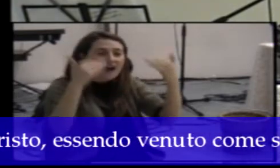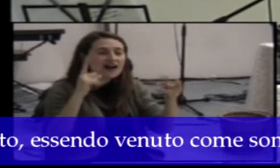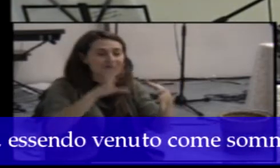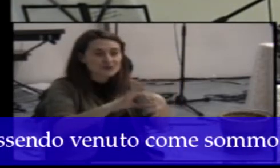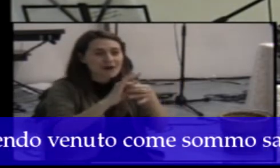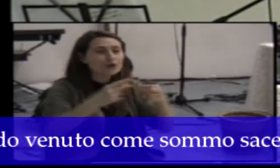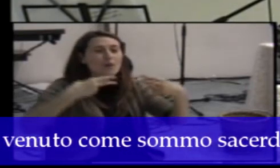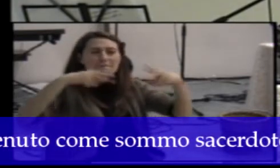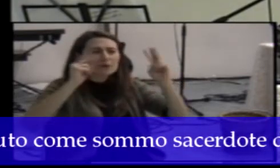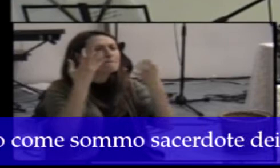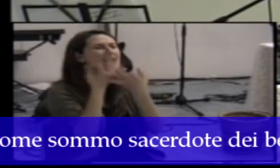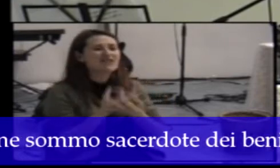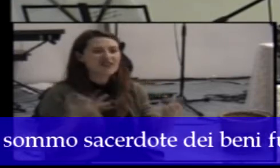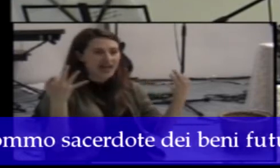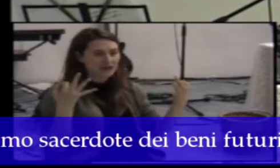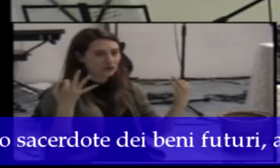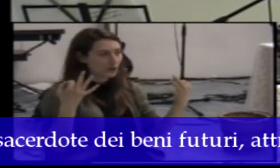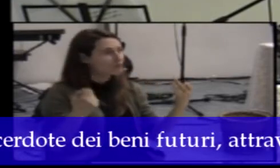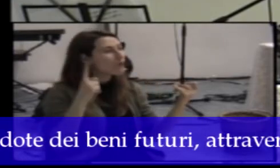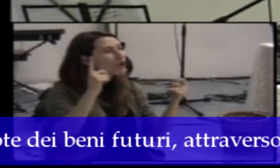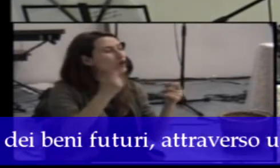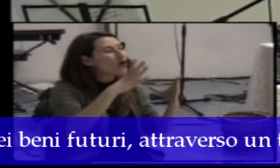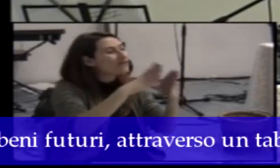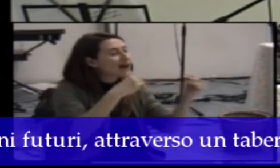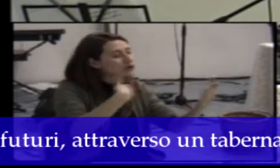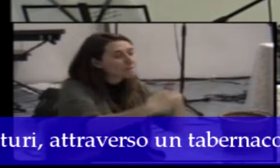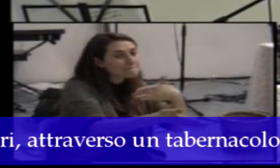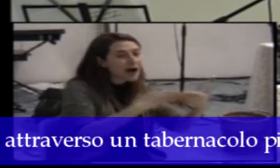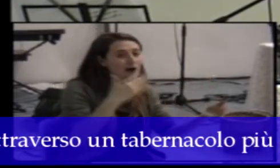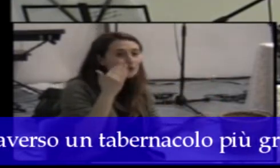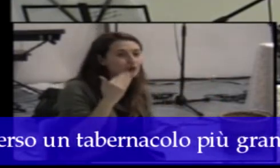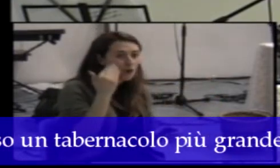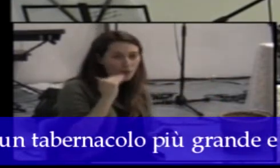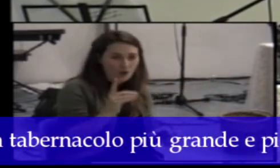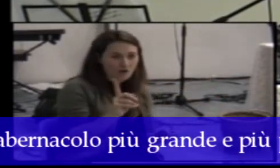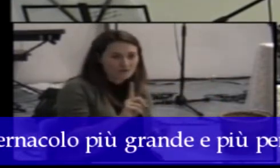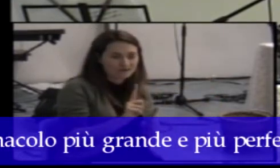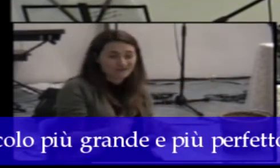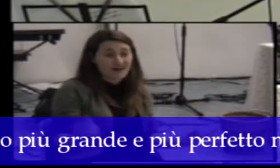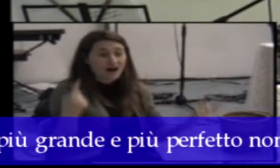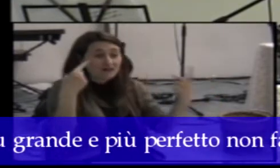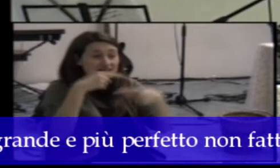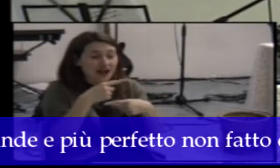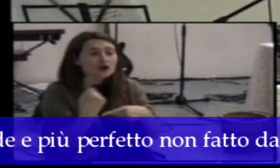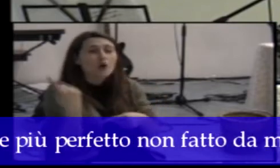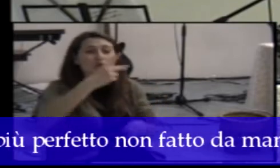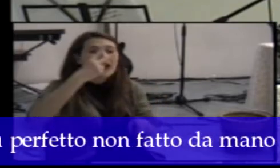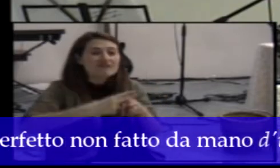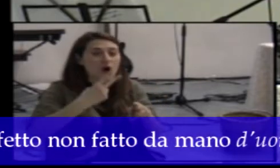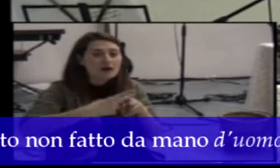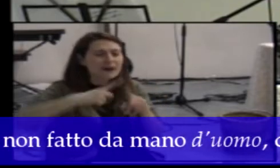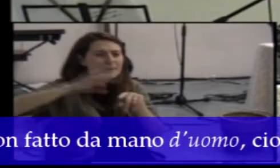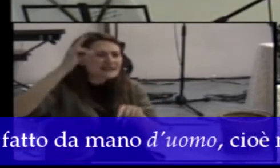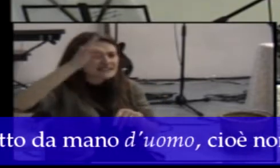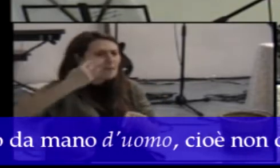perfetto, non fatto di mano d'uomo, cioè non di questa creazione, entrò una volta per sempre nel santuario,